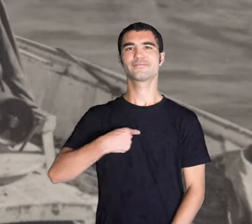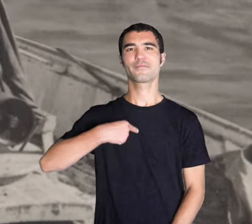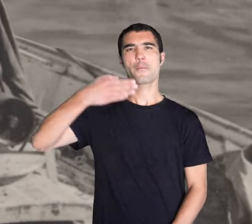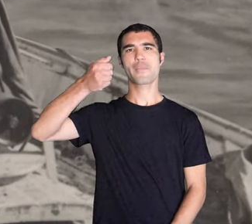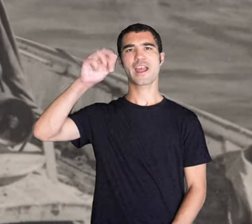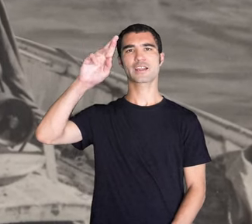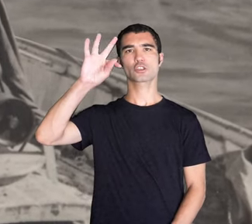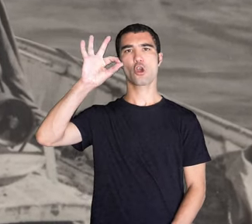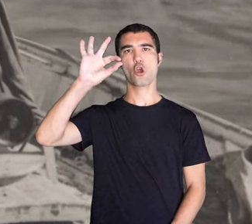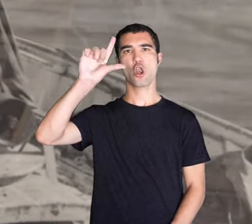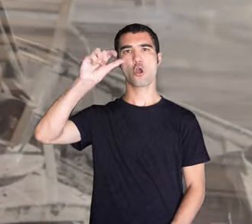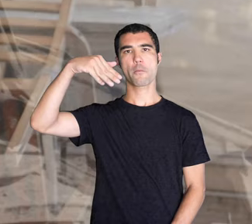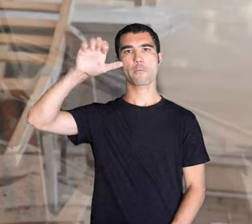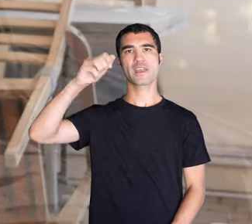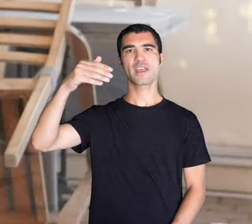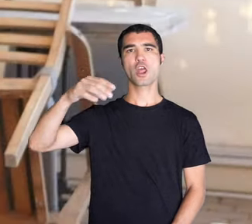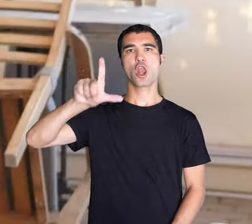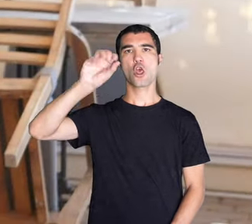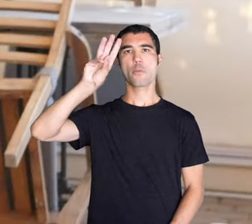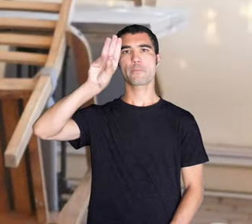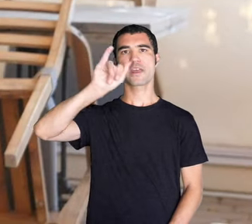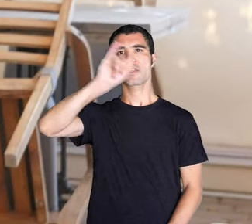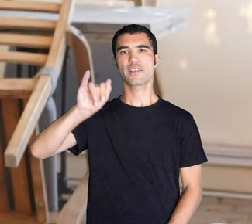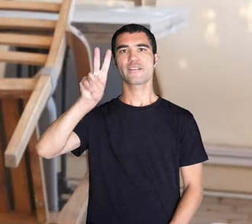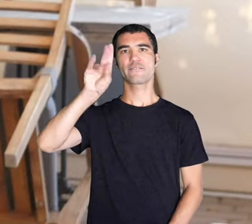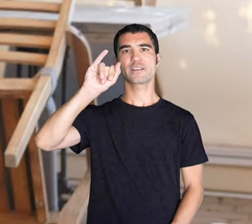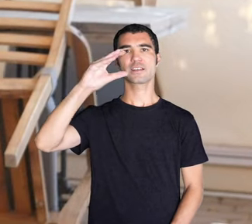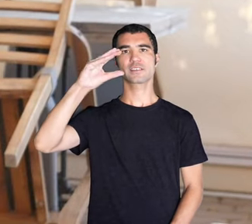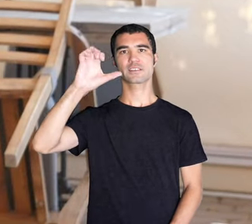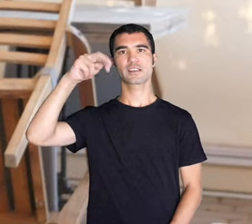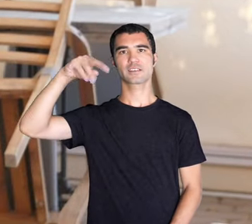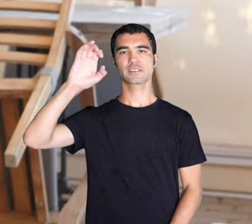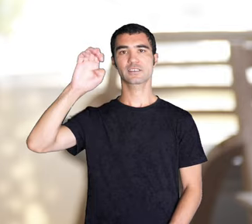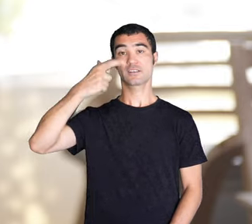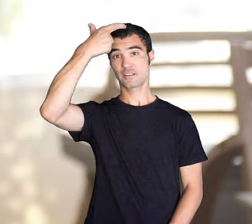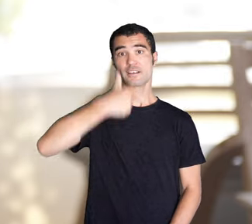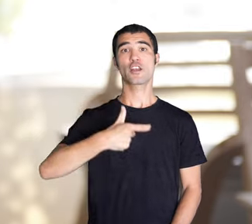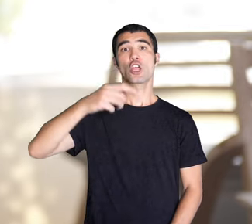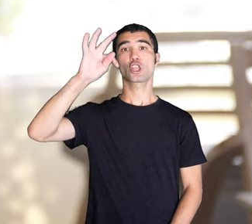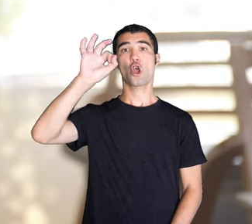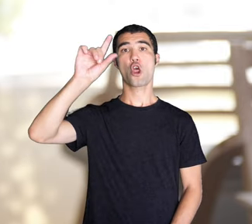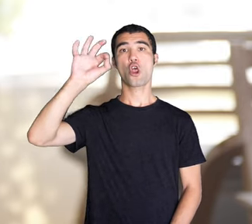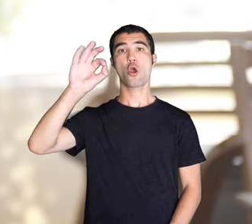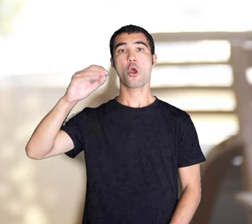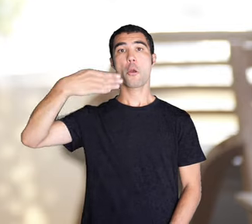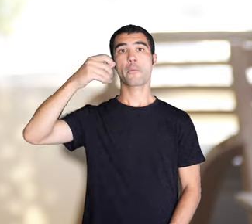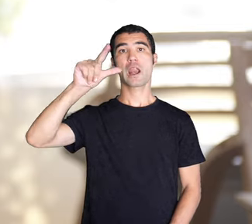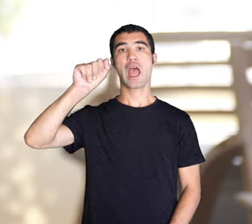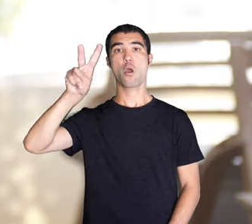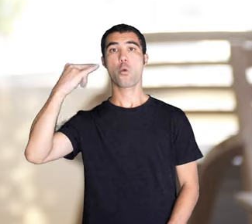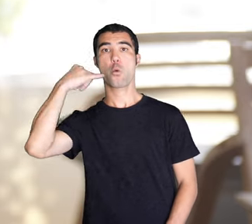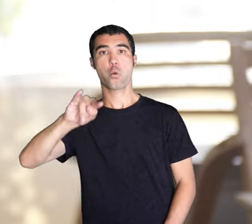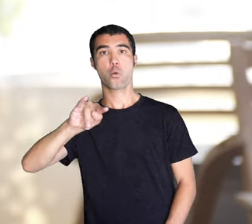Jo som Bartolomeu López Vicenç. Me diuen en Tolo Blau. Vaig néixer